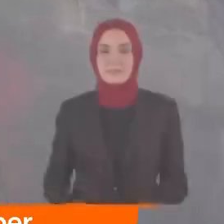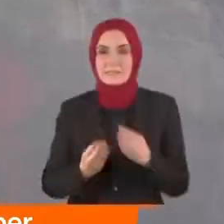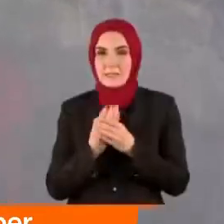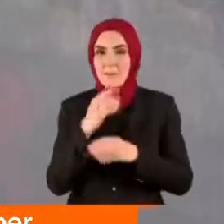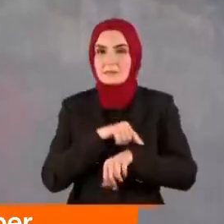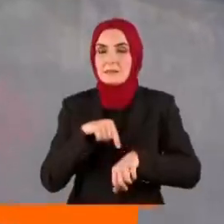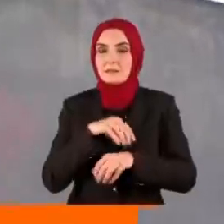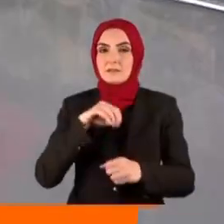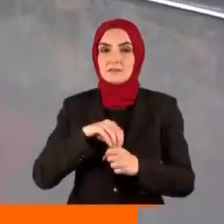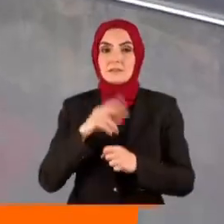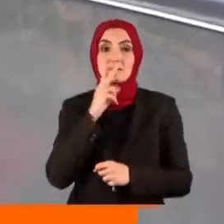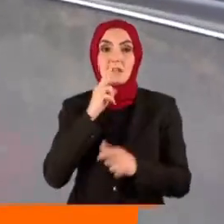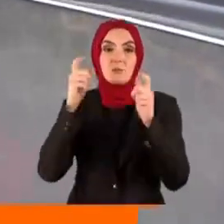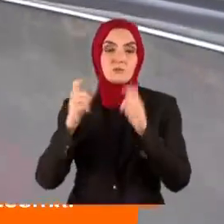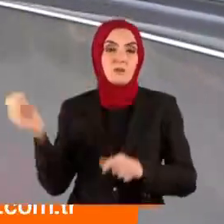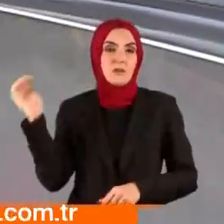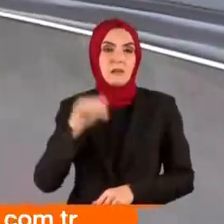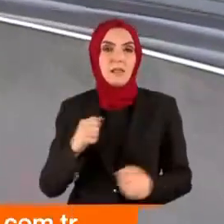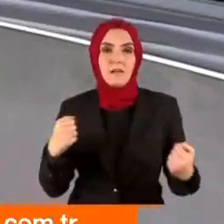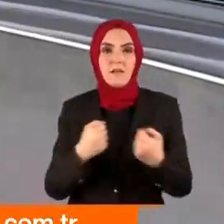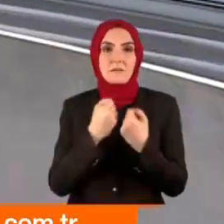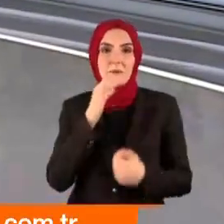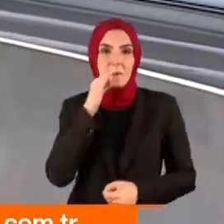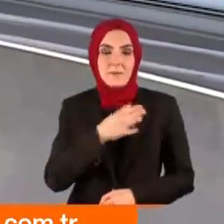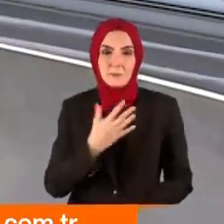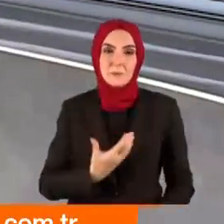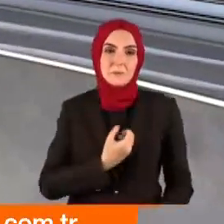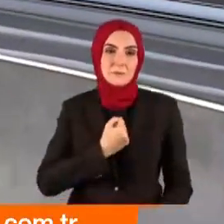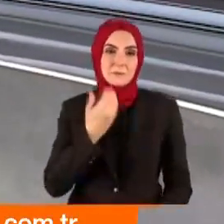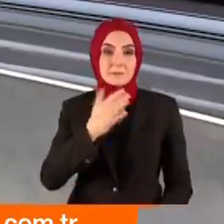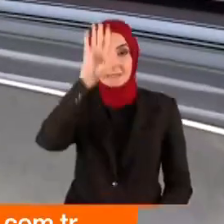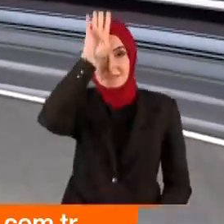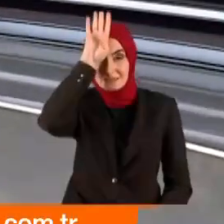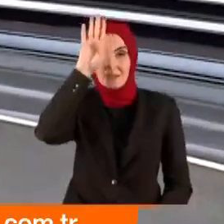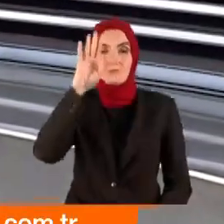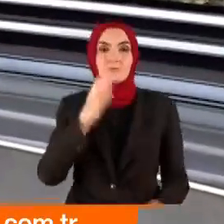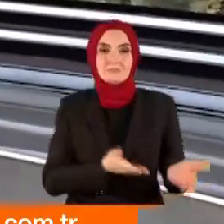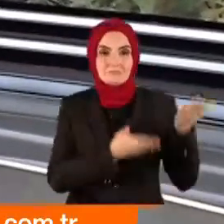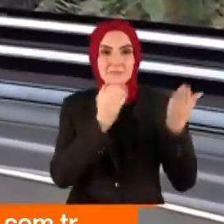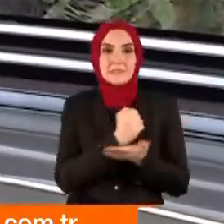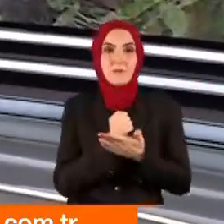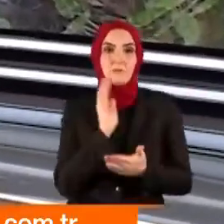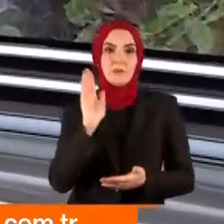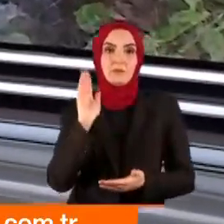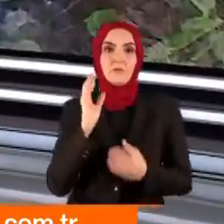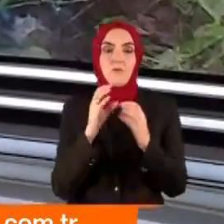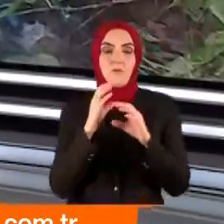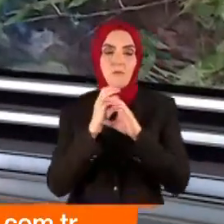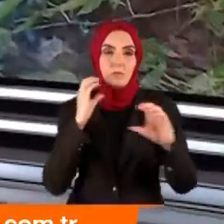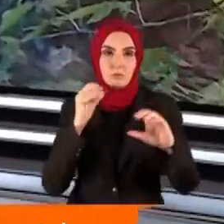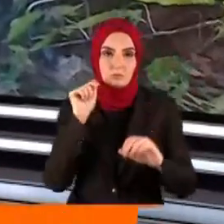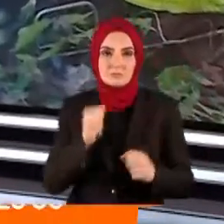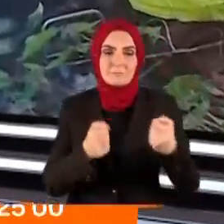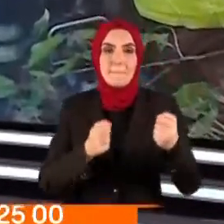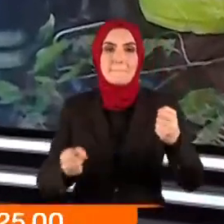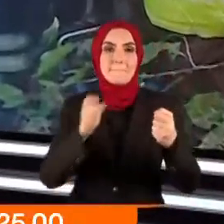Sabah saatlerinde Samsun'dan gelen kaza haberi yürek yaktı. İstanbul-Trabzon seferini yapan yolcu otobüsü kontrolden çıktı.